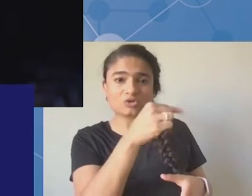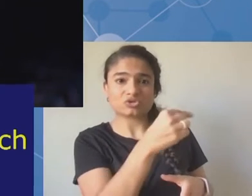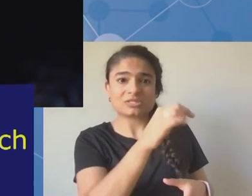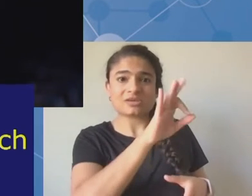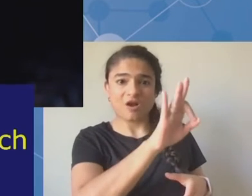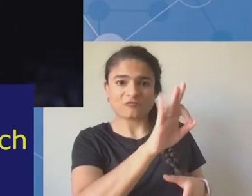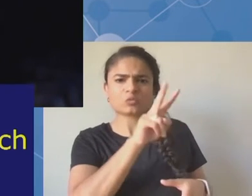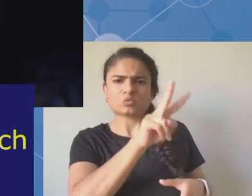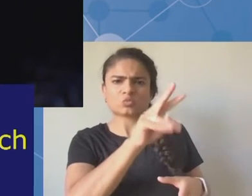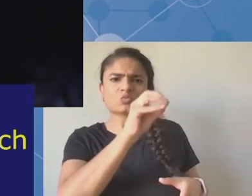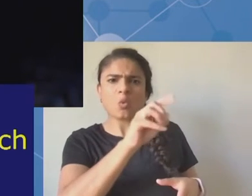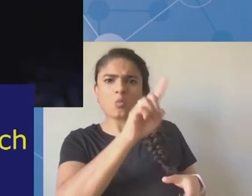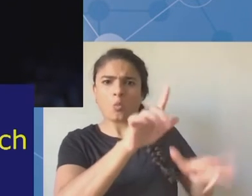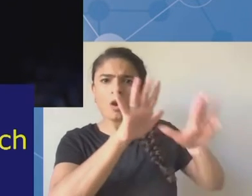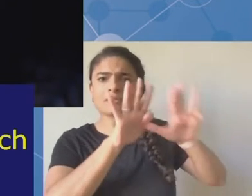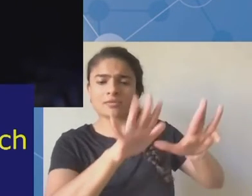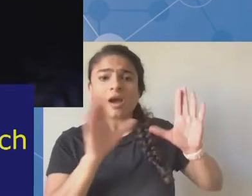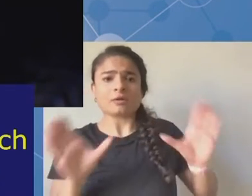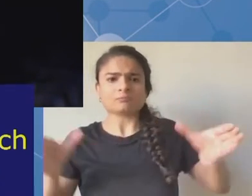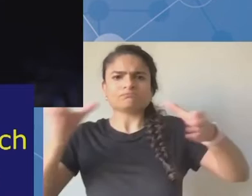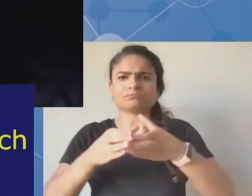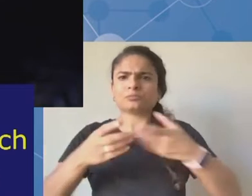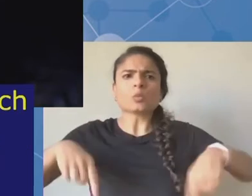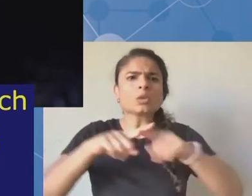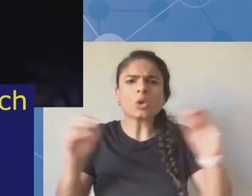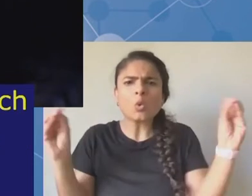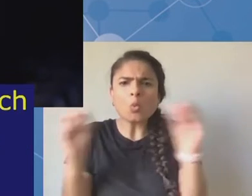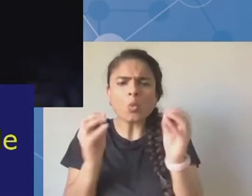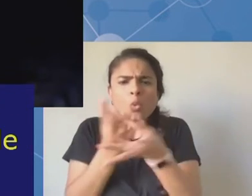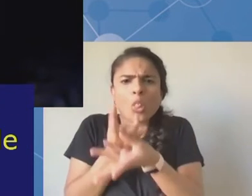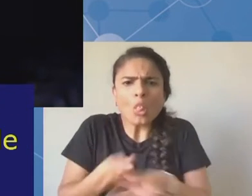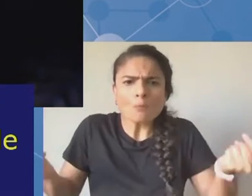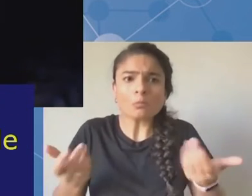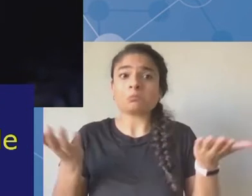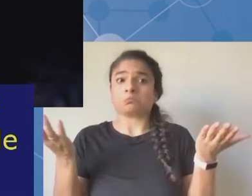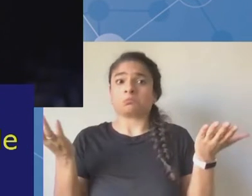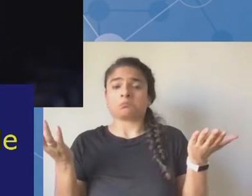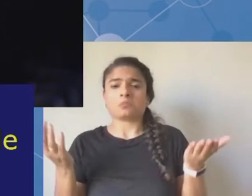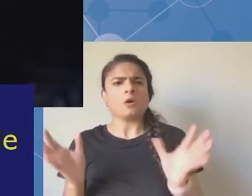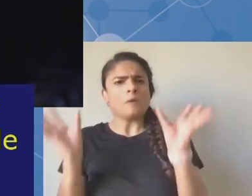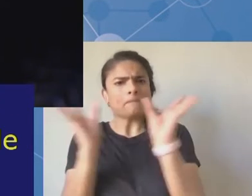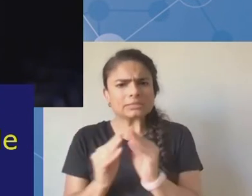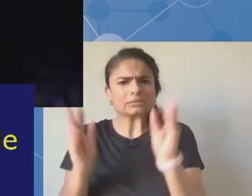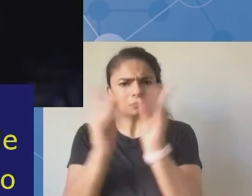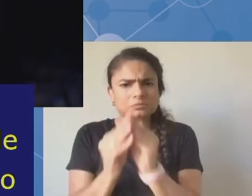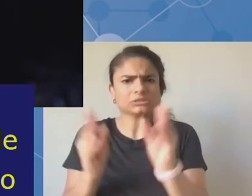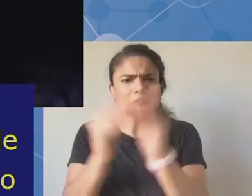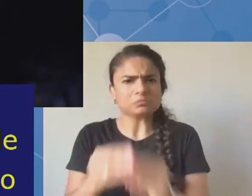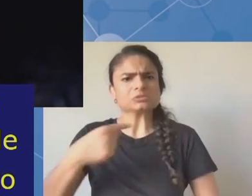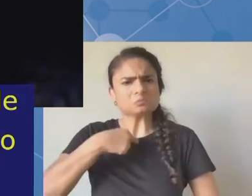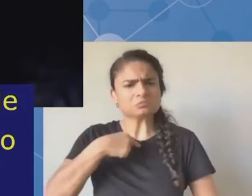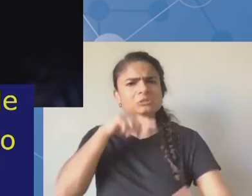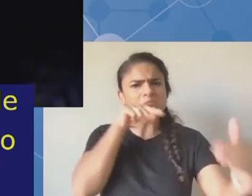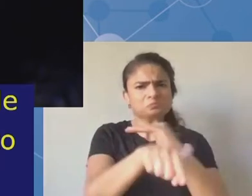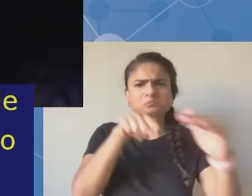октября сего года из-за военного переворота, который произошел в нашей стране и, к сожалению, привел к нарушению прав